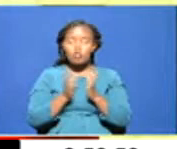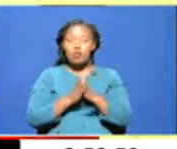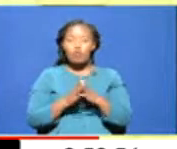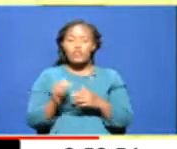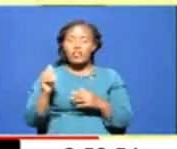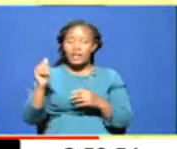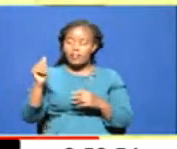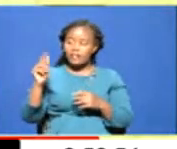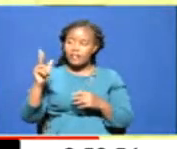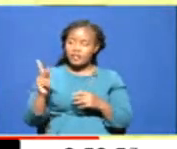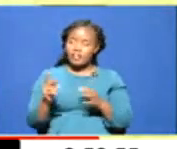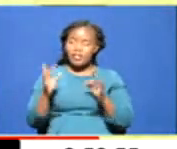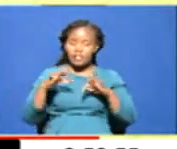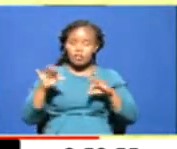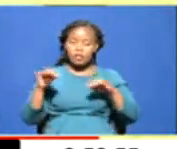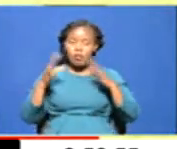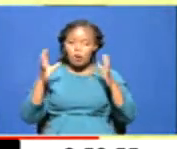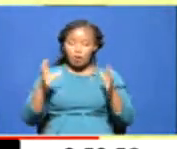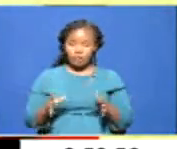officials headquarters.